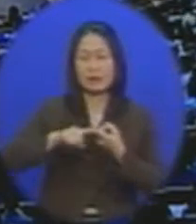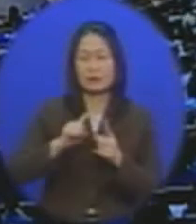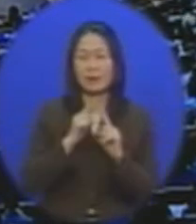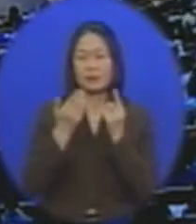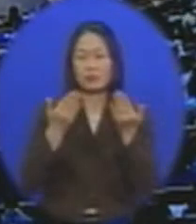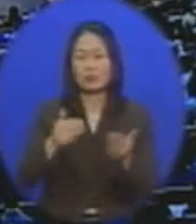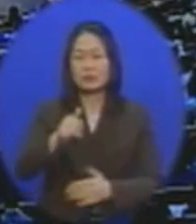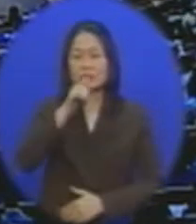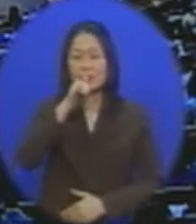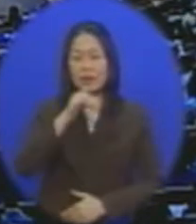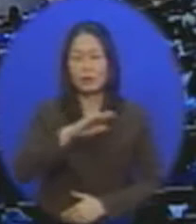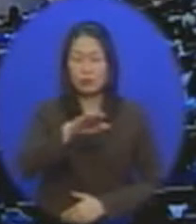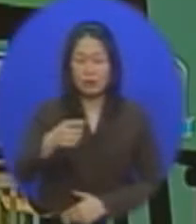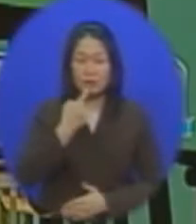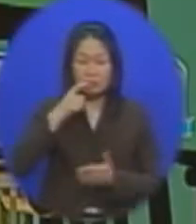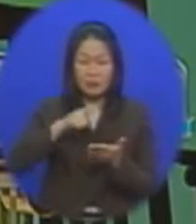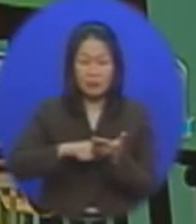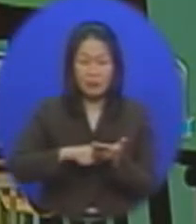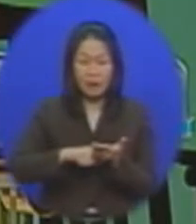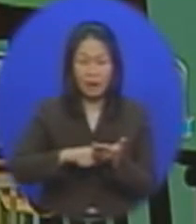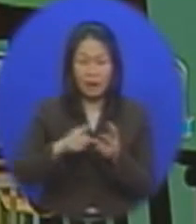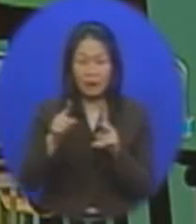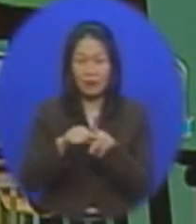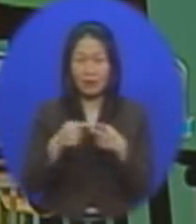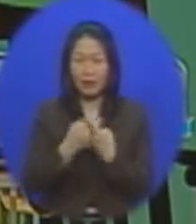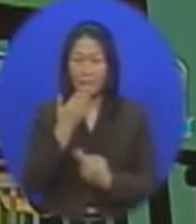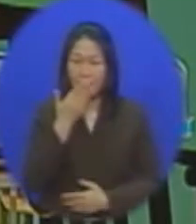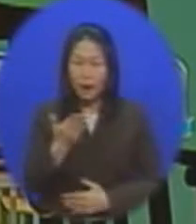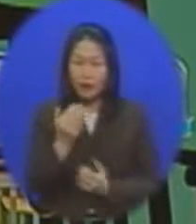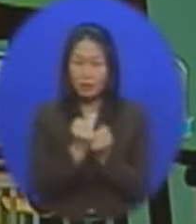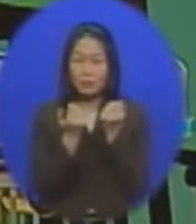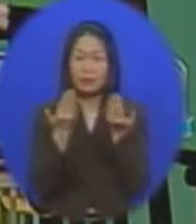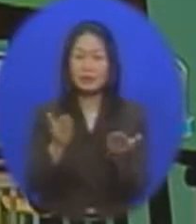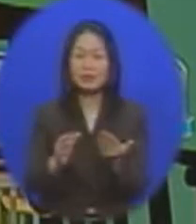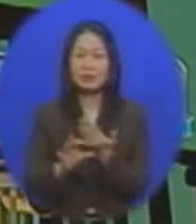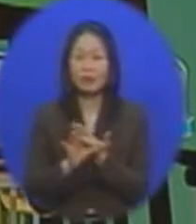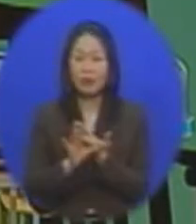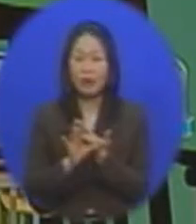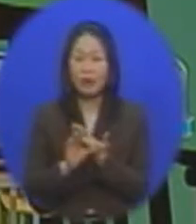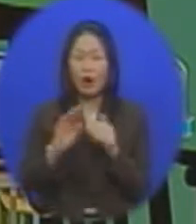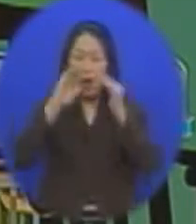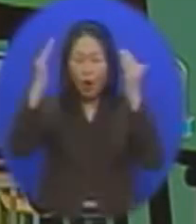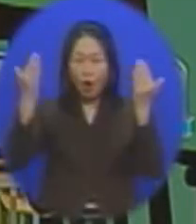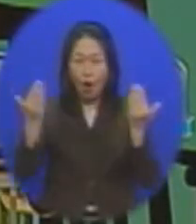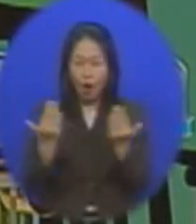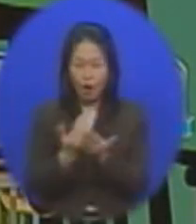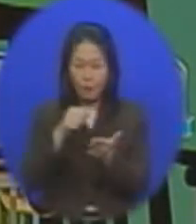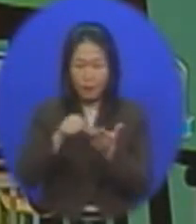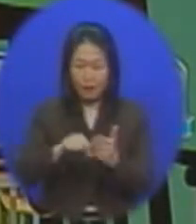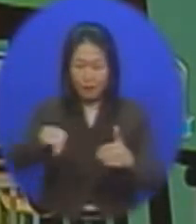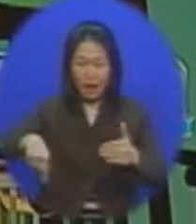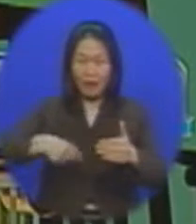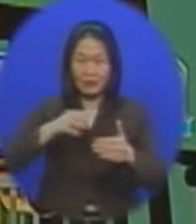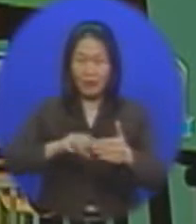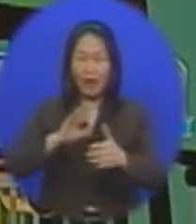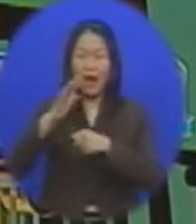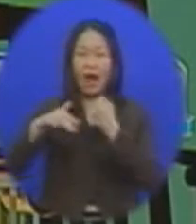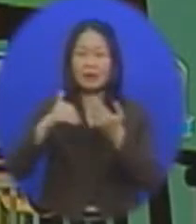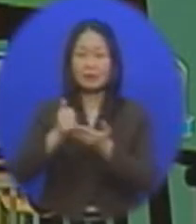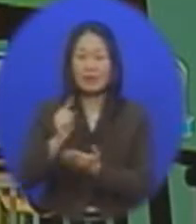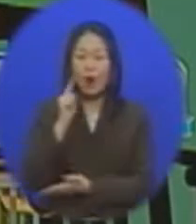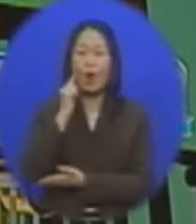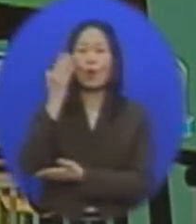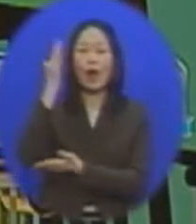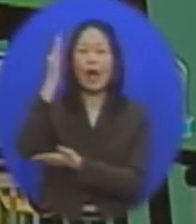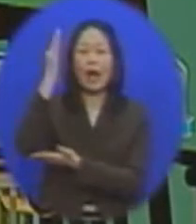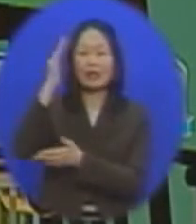쉽게 우리가 쉽게 알아들을 수 있도록 설명을 드리면 2호 만물을 안에 하나님의 영광이